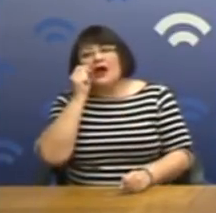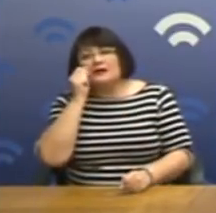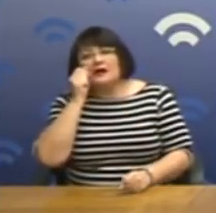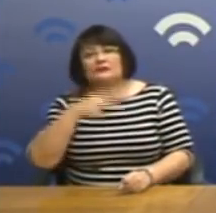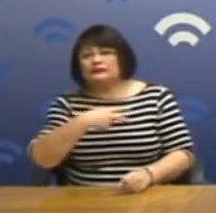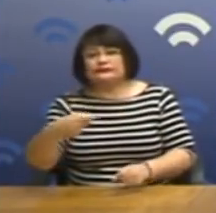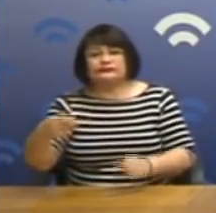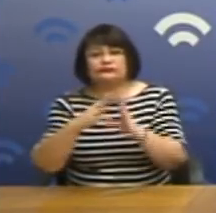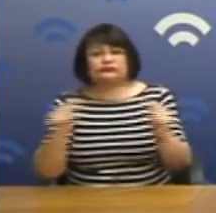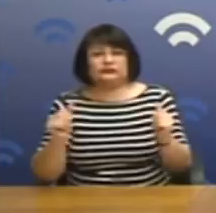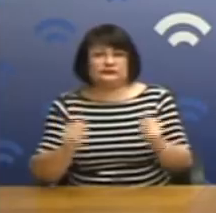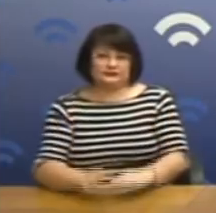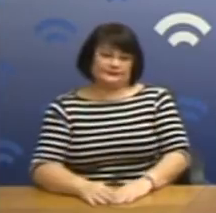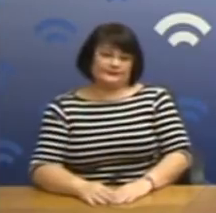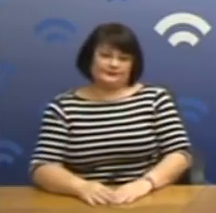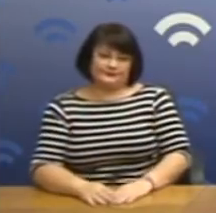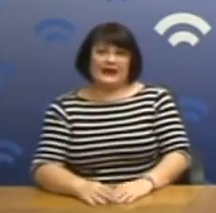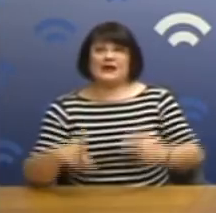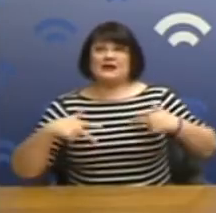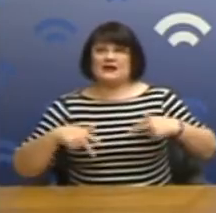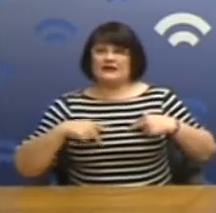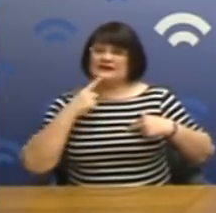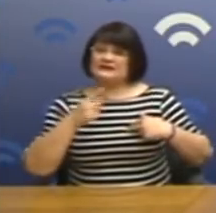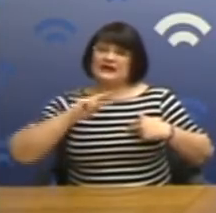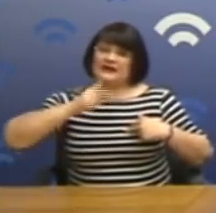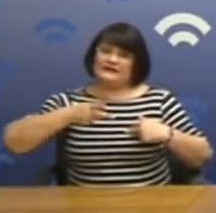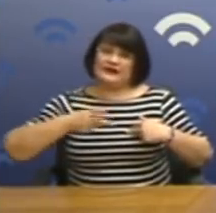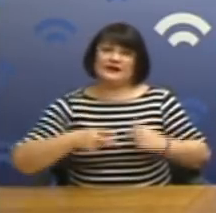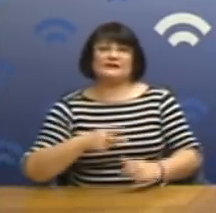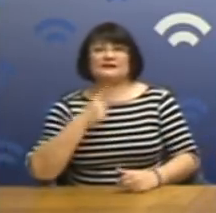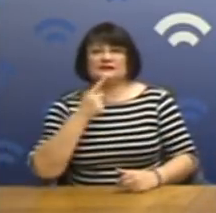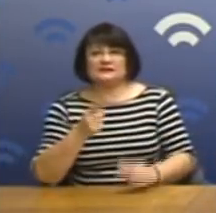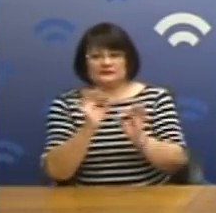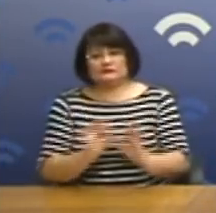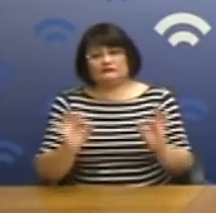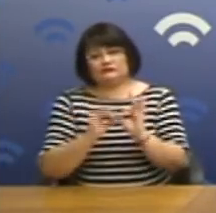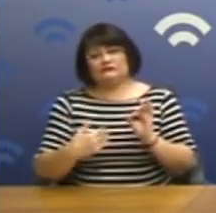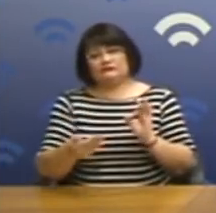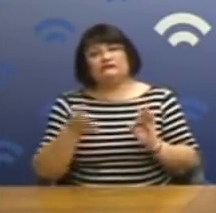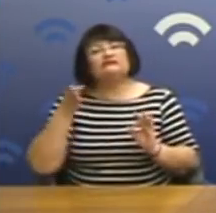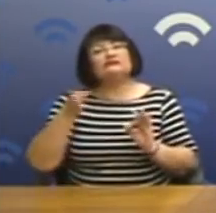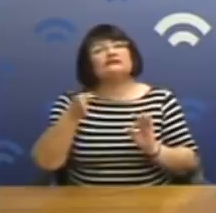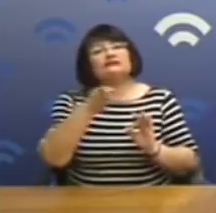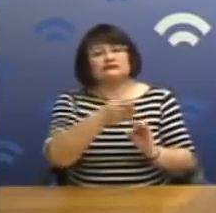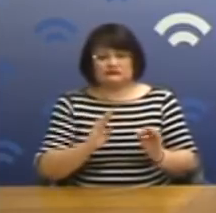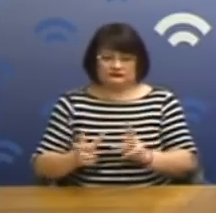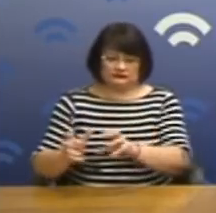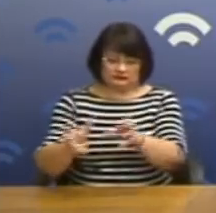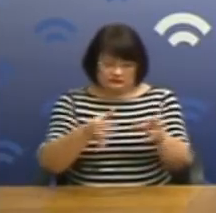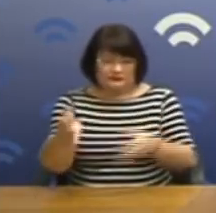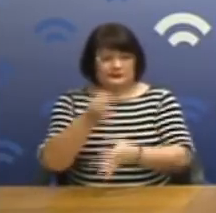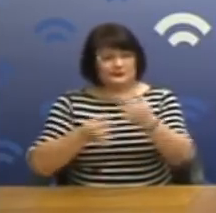δεύτερη απάντηση της κυβέρνησης ήταν μια ολόκληρη εκστρατεία κυβερνητικών στελεχών αλλά και των μέσων μαζικής